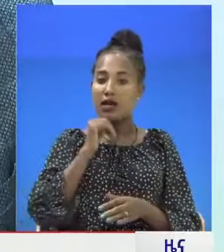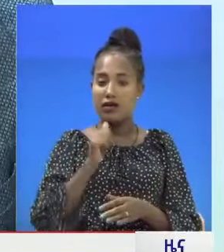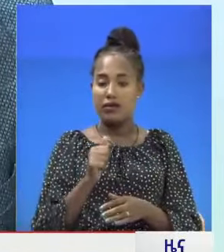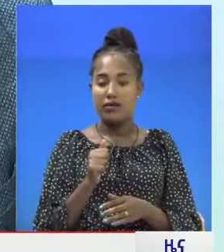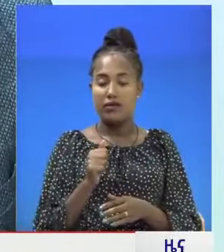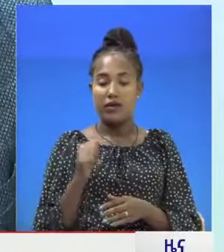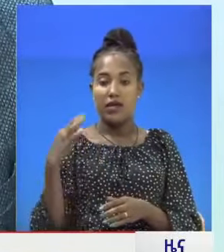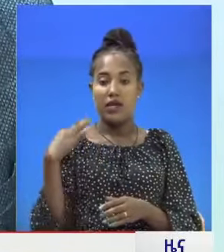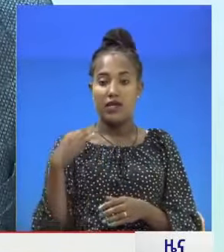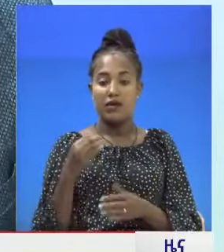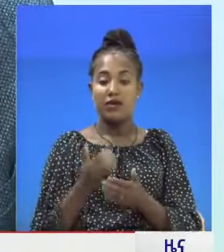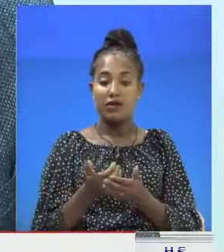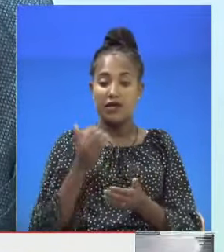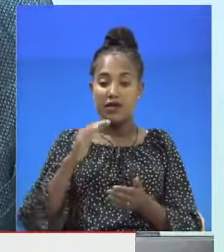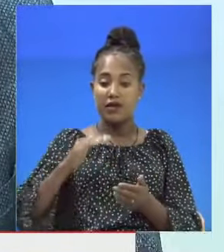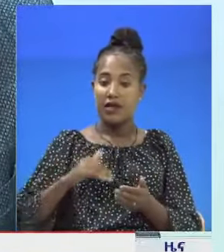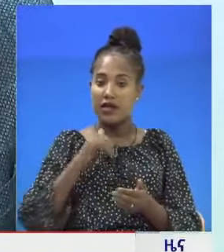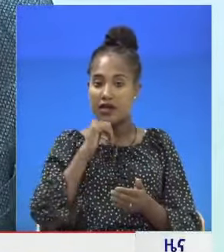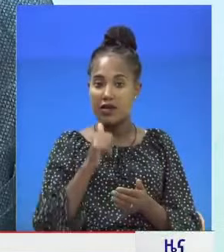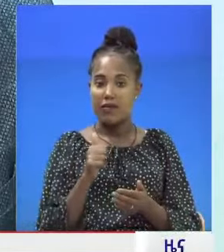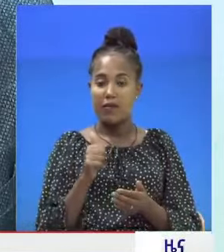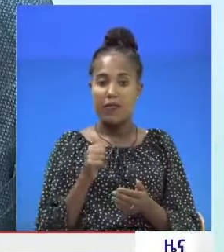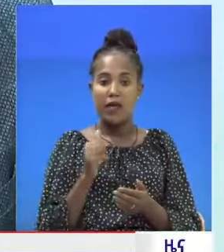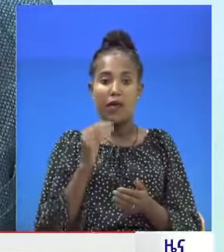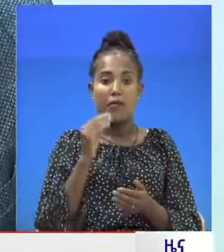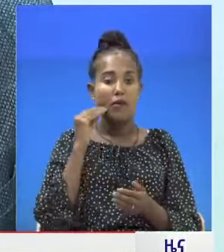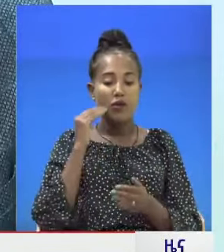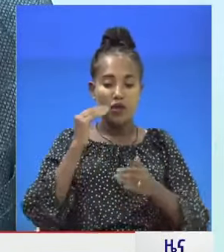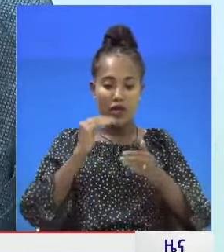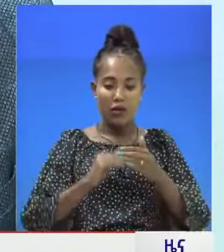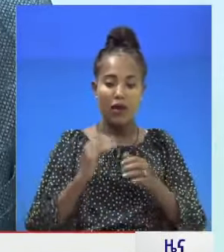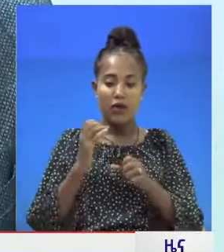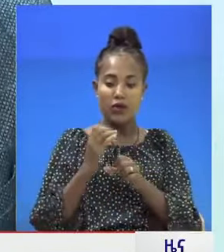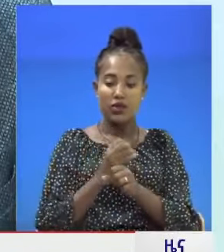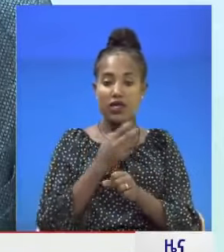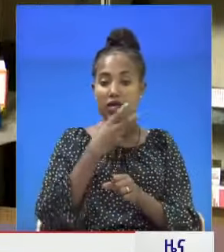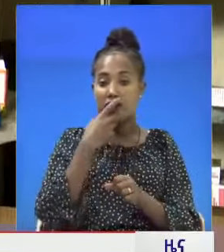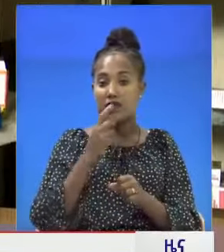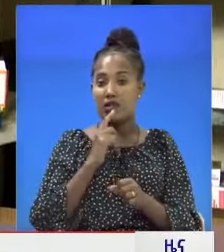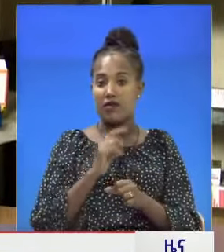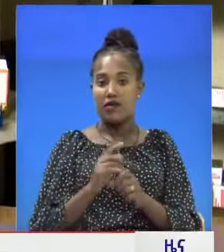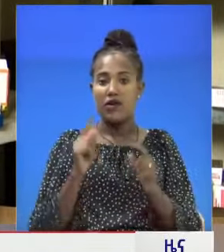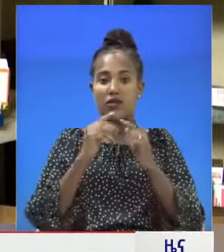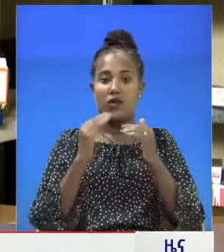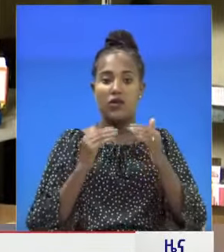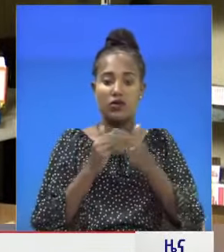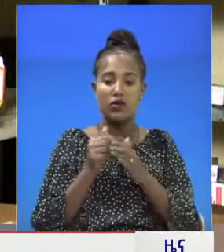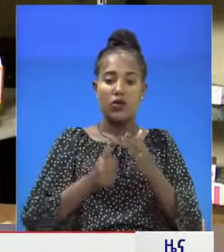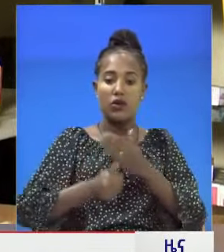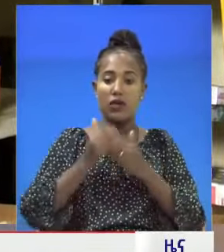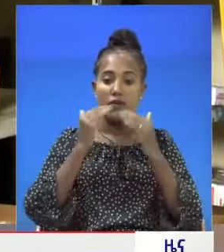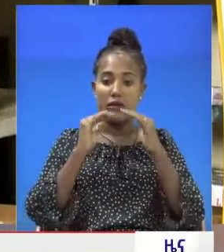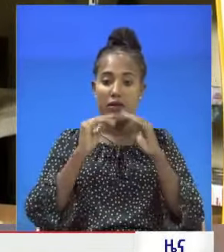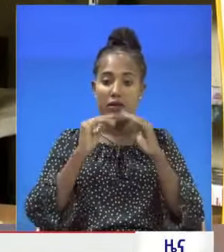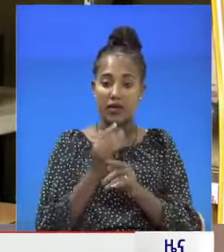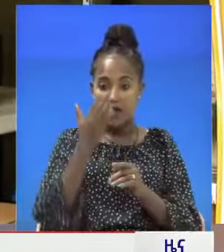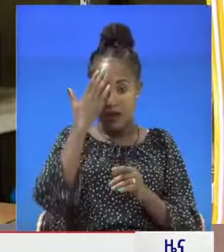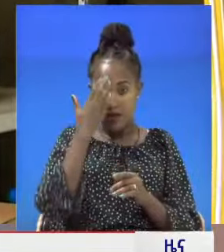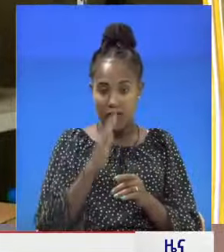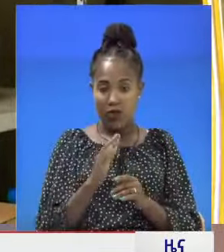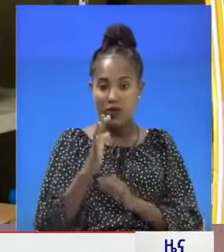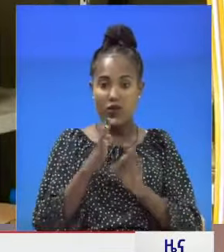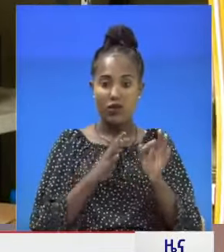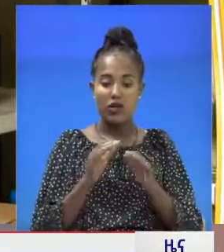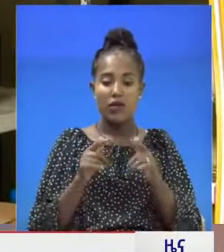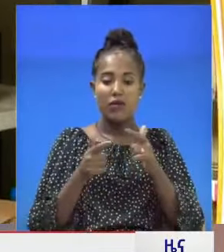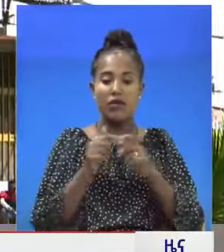የግለሰብ ንብረት እንኳን ሳይቀር በየቤቱ እየገባ እየወሰደ እየዘረፈ ነው ያለው። እስካሁን የደረሰው የጉዳት መጠን በትክክል አለመታወቁን የገለጹት ምክትል